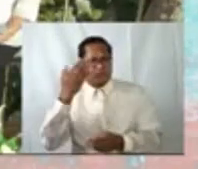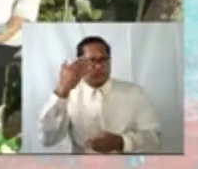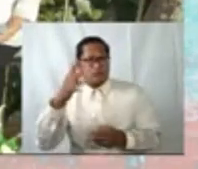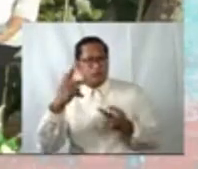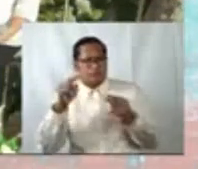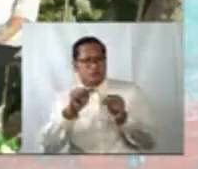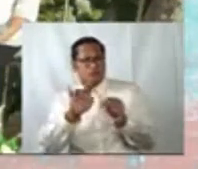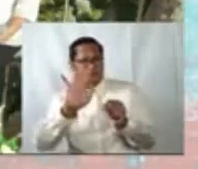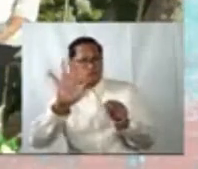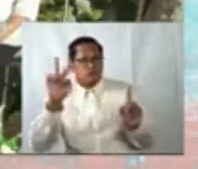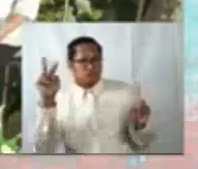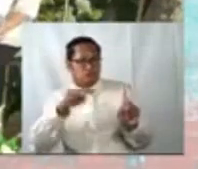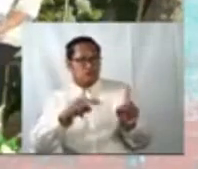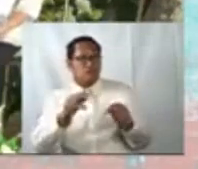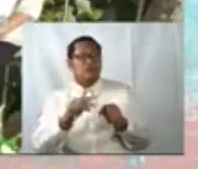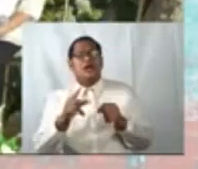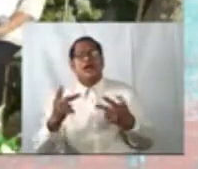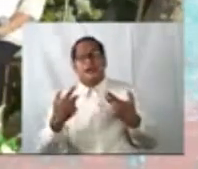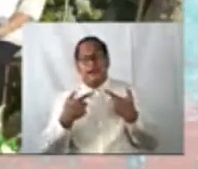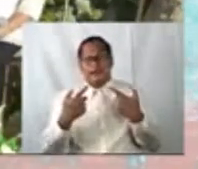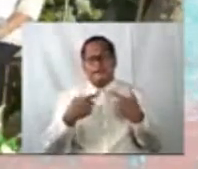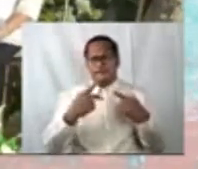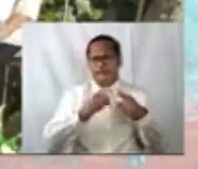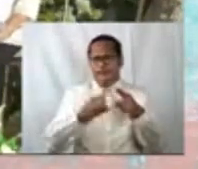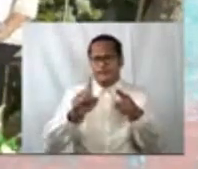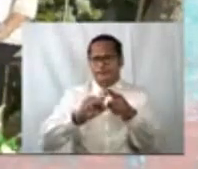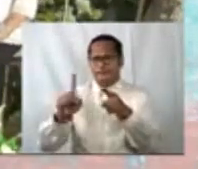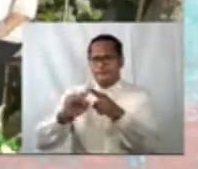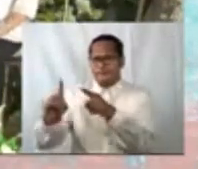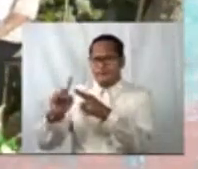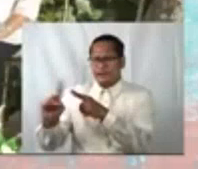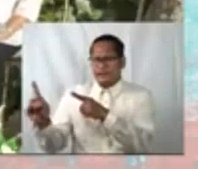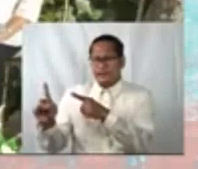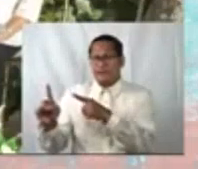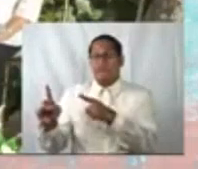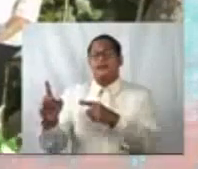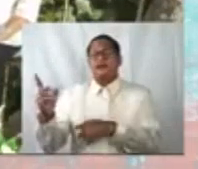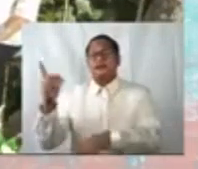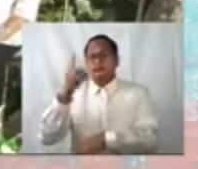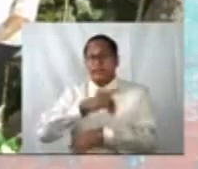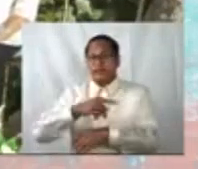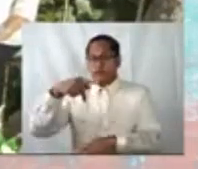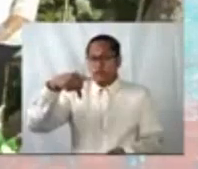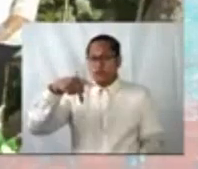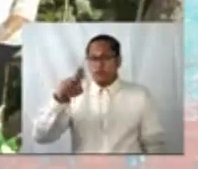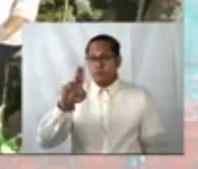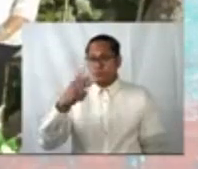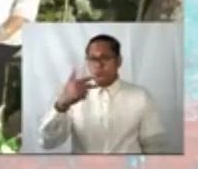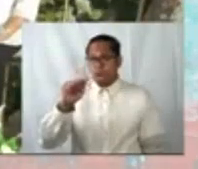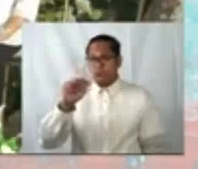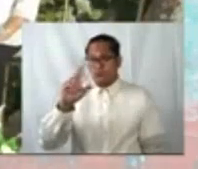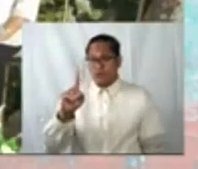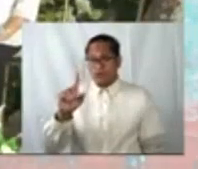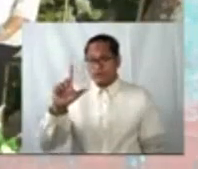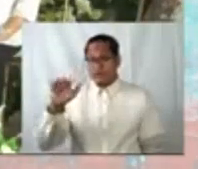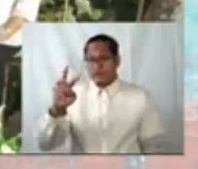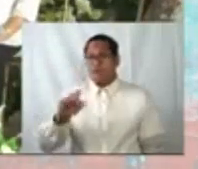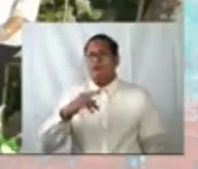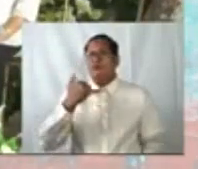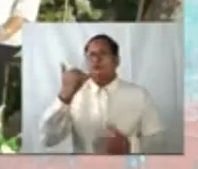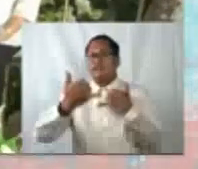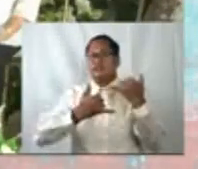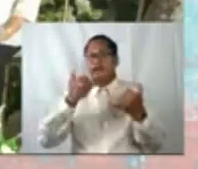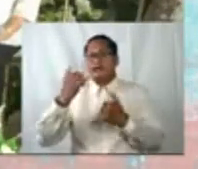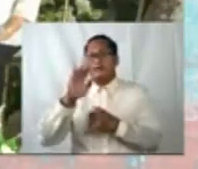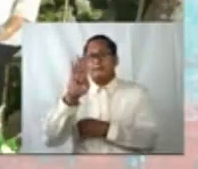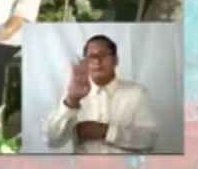ko may nagsasabi iba-iba po yung araw ng Pugad Lawin, yung Cry of Balintawak. So, yung August